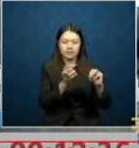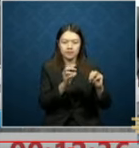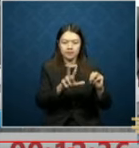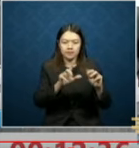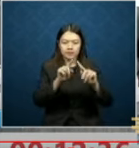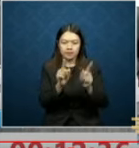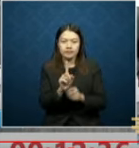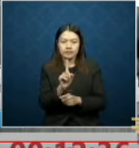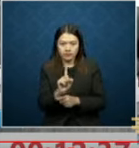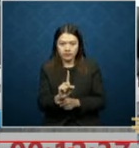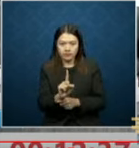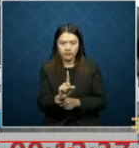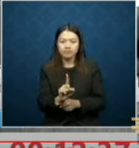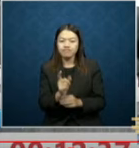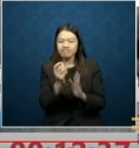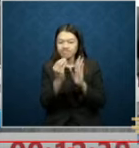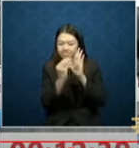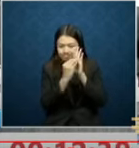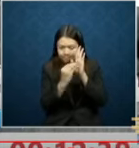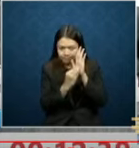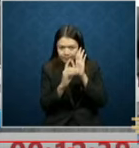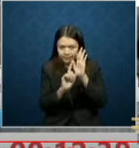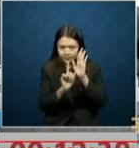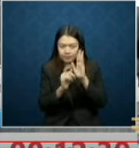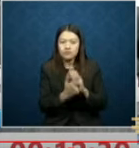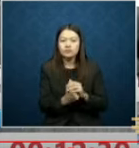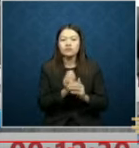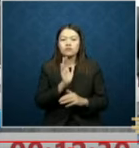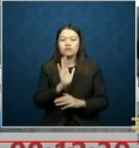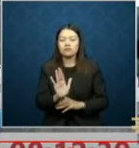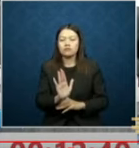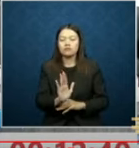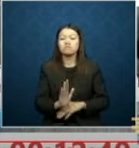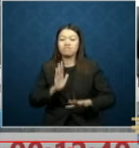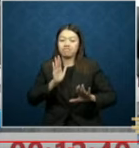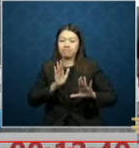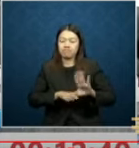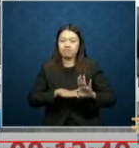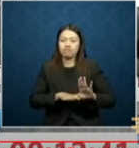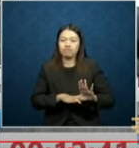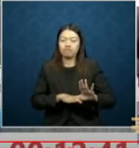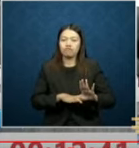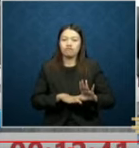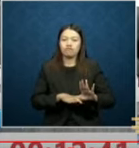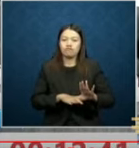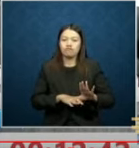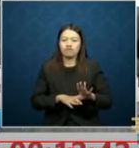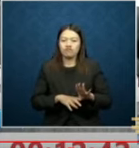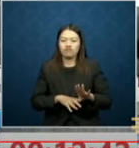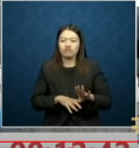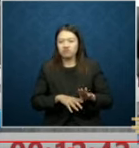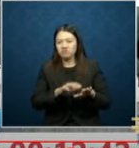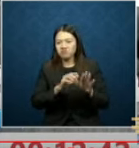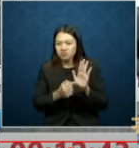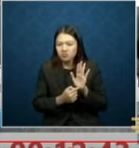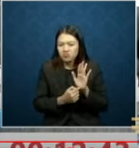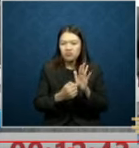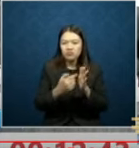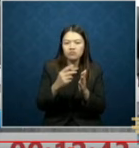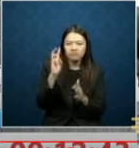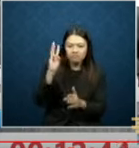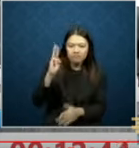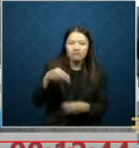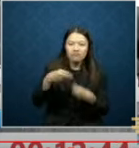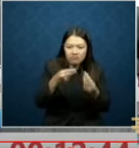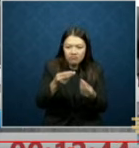1ซึ่งบัญญัติไว้อย่างนี้นะครับห้ามมิให้ผู้สมัครหรือผู้ใดจัดทำให้เสนอให้สัญญาว่า